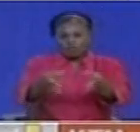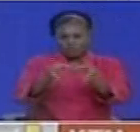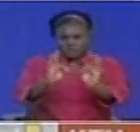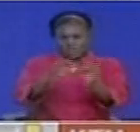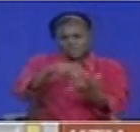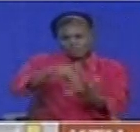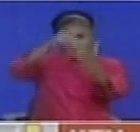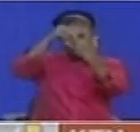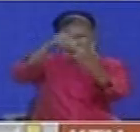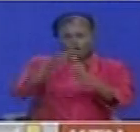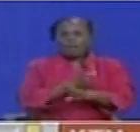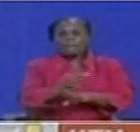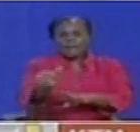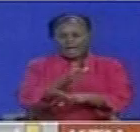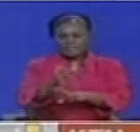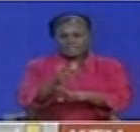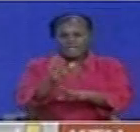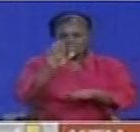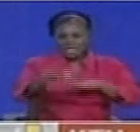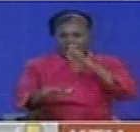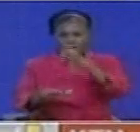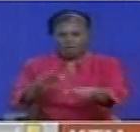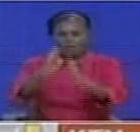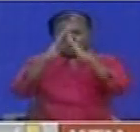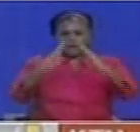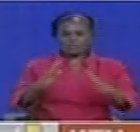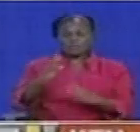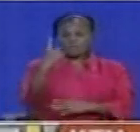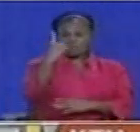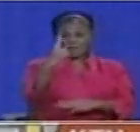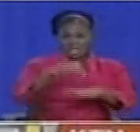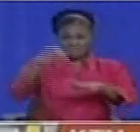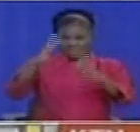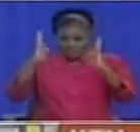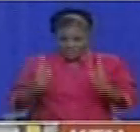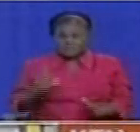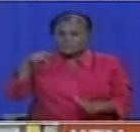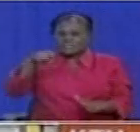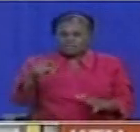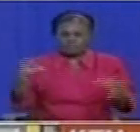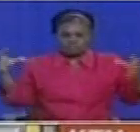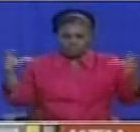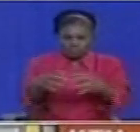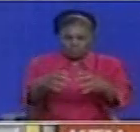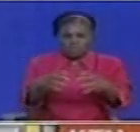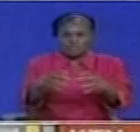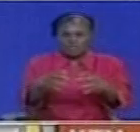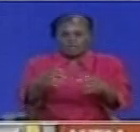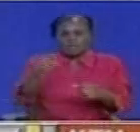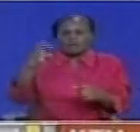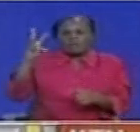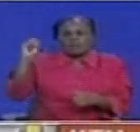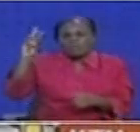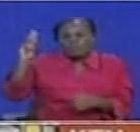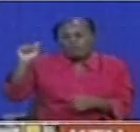branch katika Nyayo House kule chini. Ni mmoja wa waathiriwa aliyedaiwa kuwa mwanachama katika kikundi cha Mwakenya mwaka